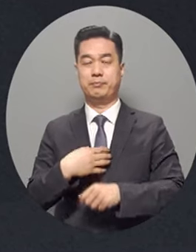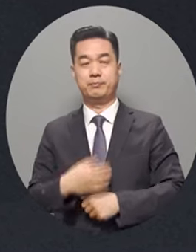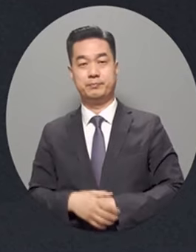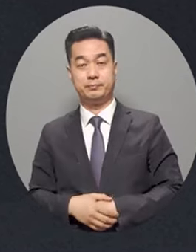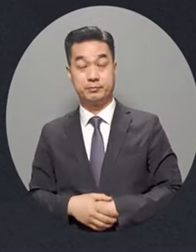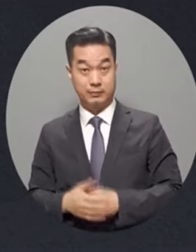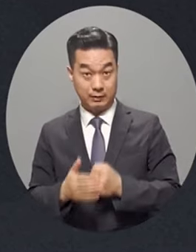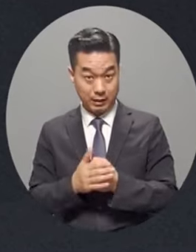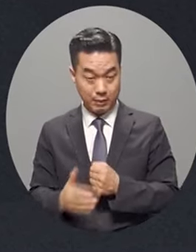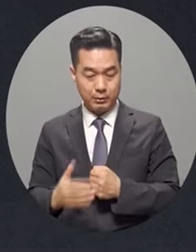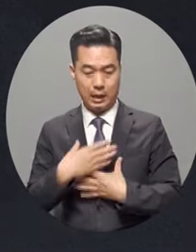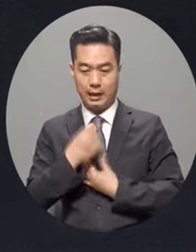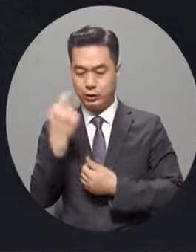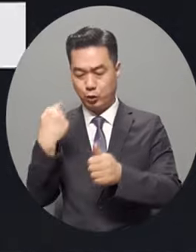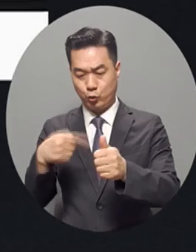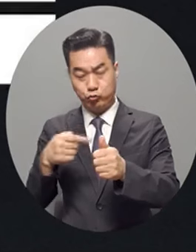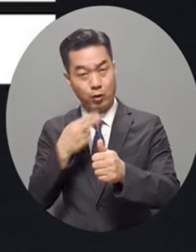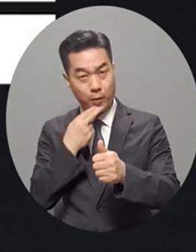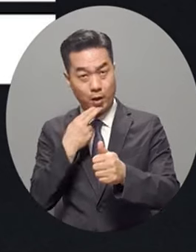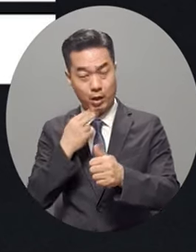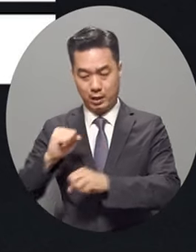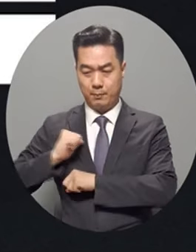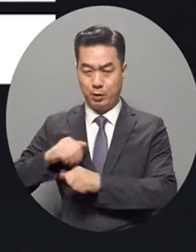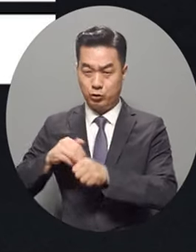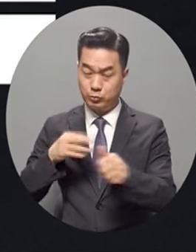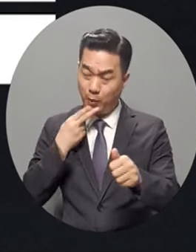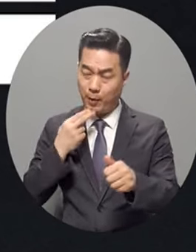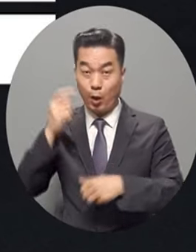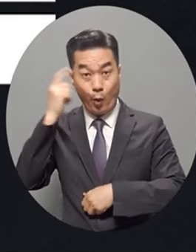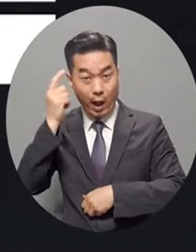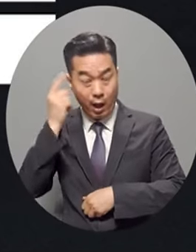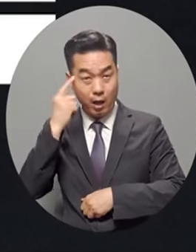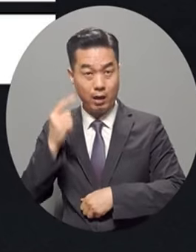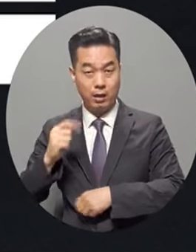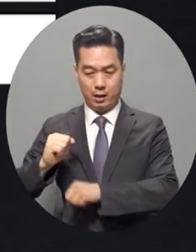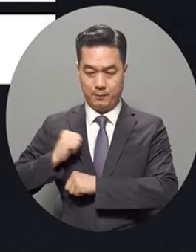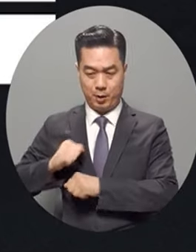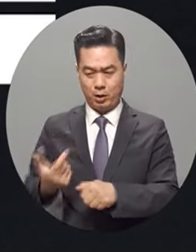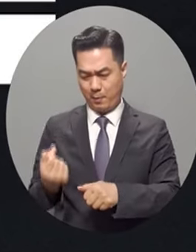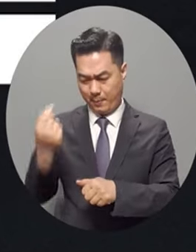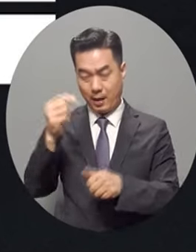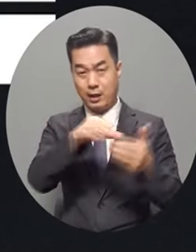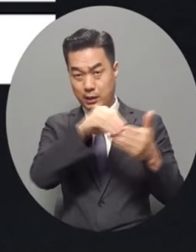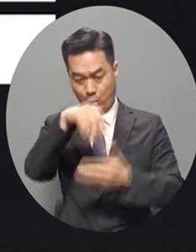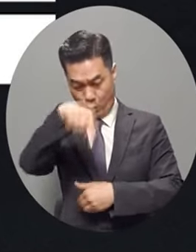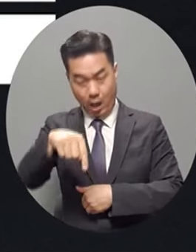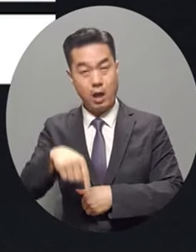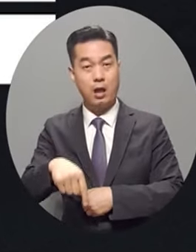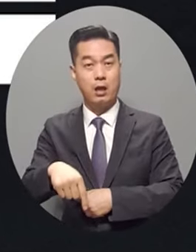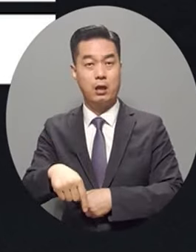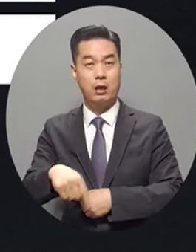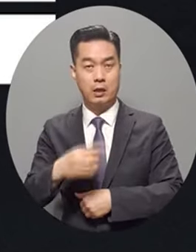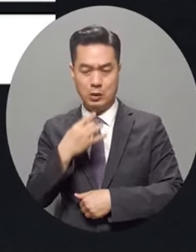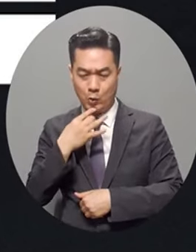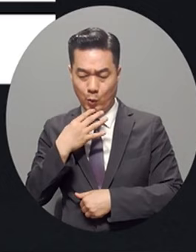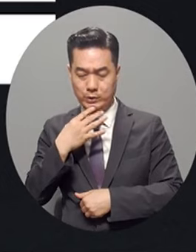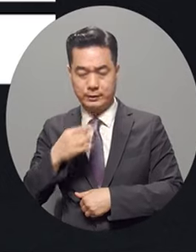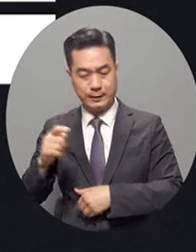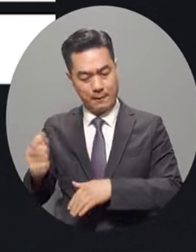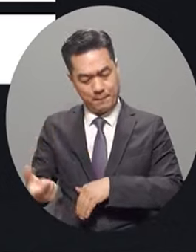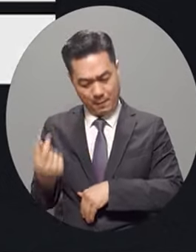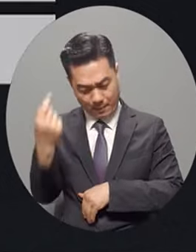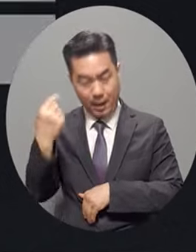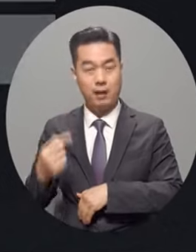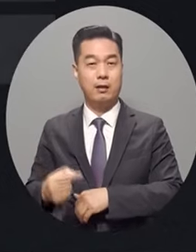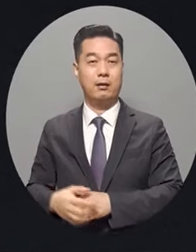안전교육을 외면한 채 병력 투입 안시키고 뭐 하냐 병력들 빨리 데리고 와라고 오로지 작전 을